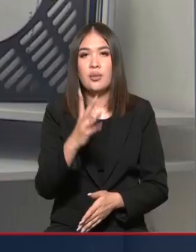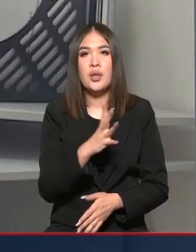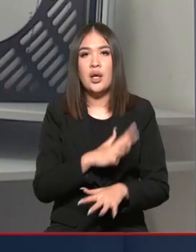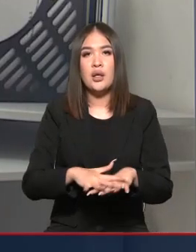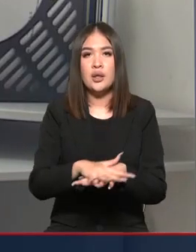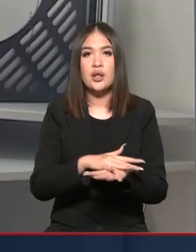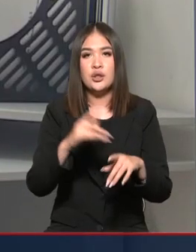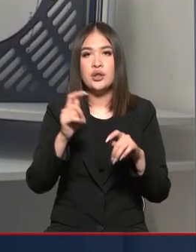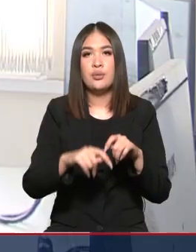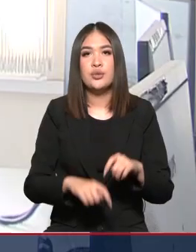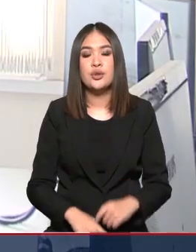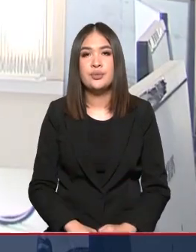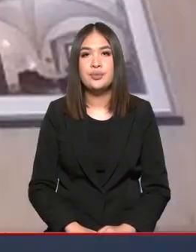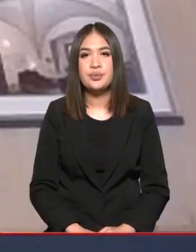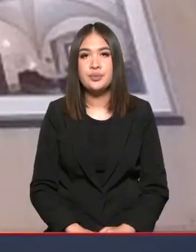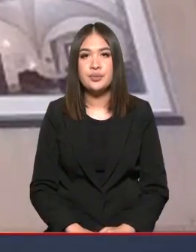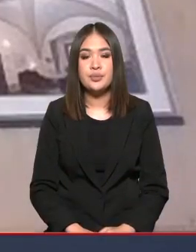сарапшы.